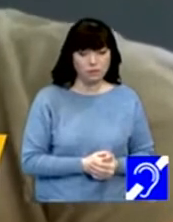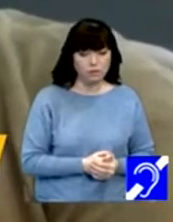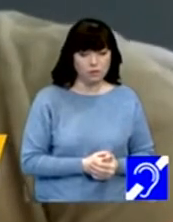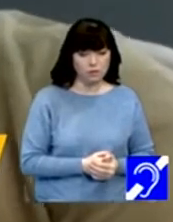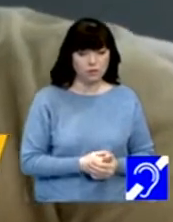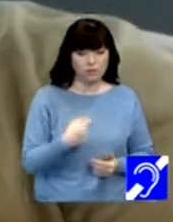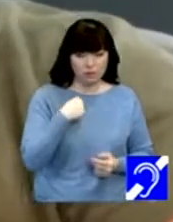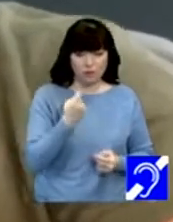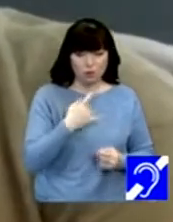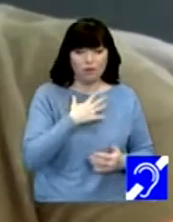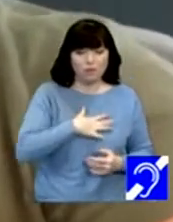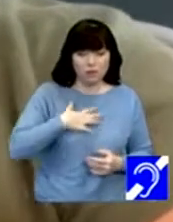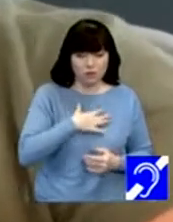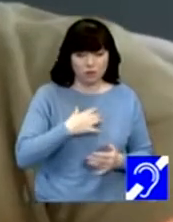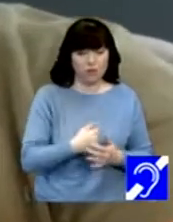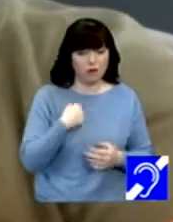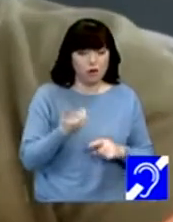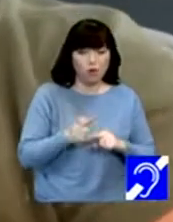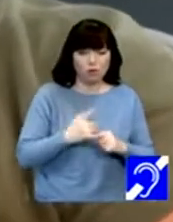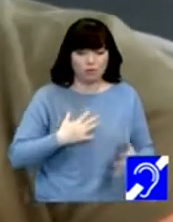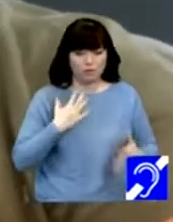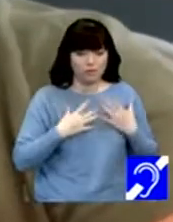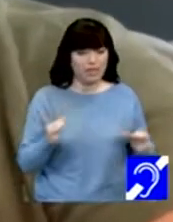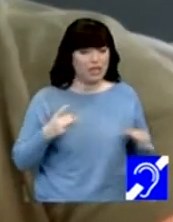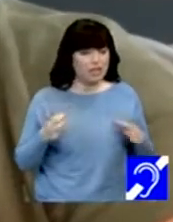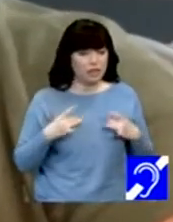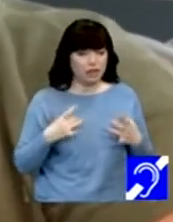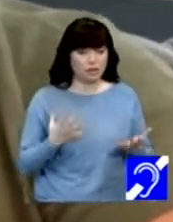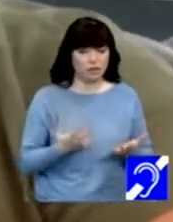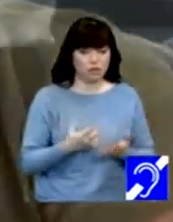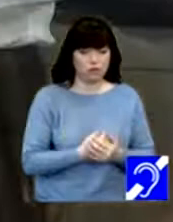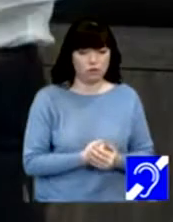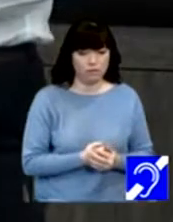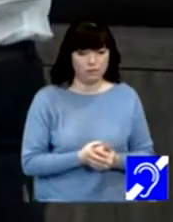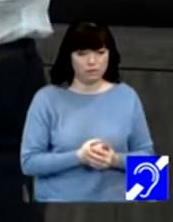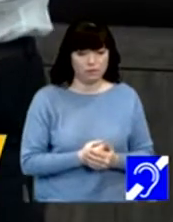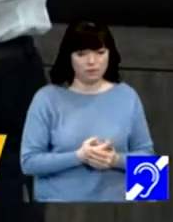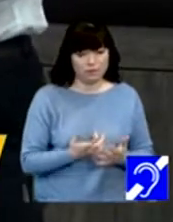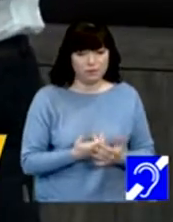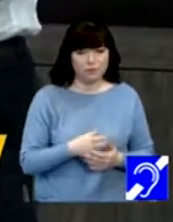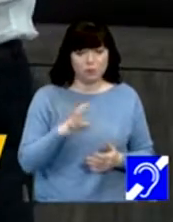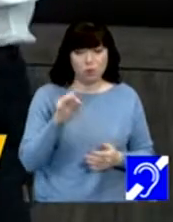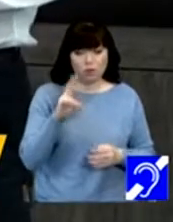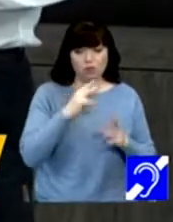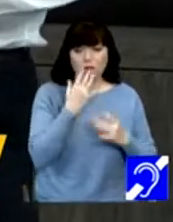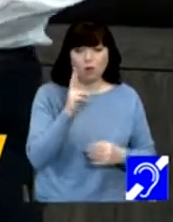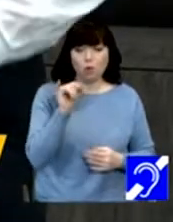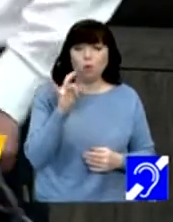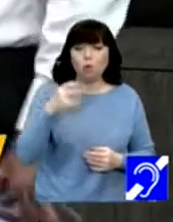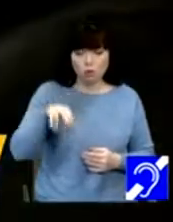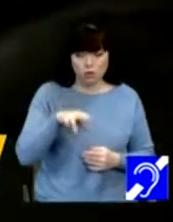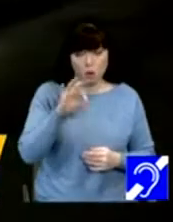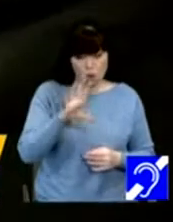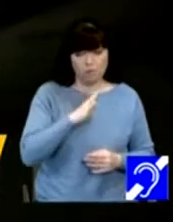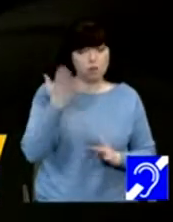stomach, excited, nervous kind of things. Kurd de origine, Balak a trăit multă vreme